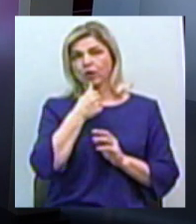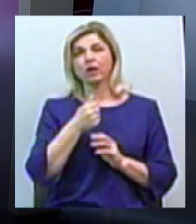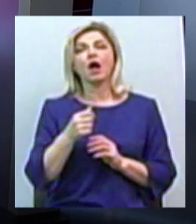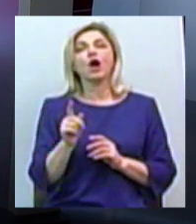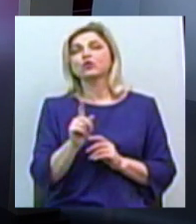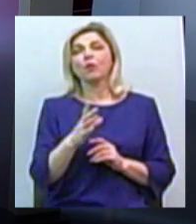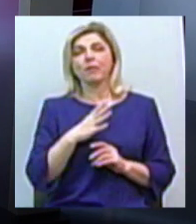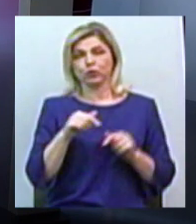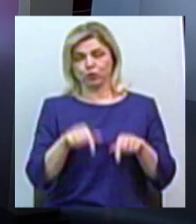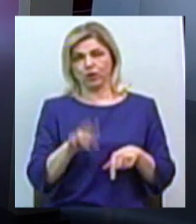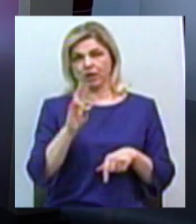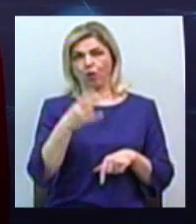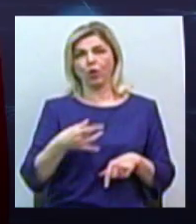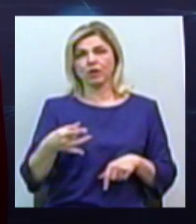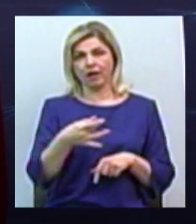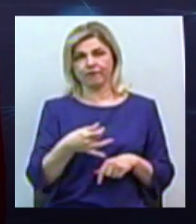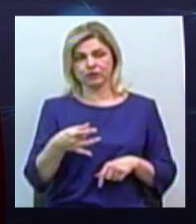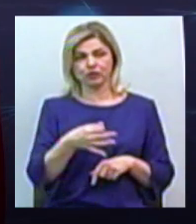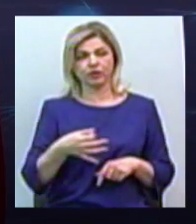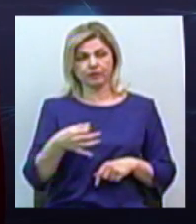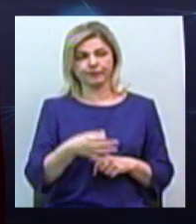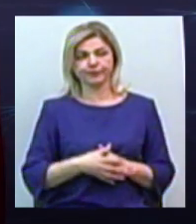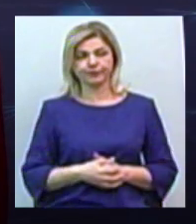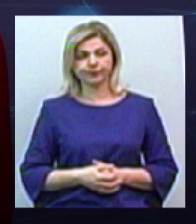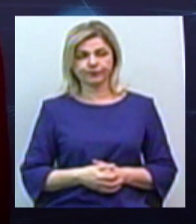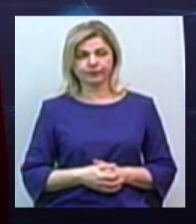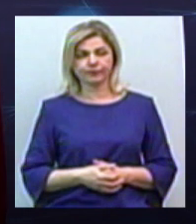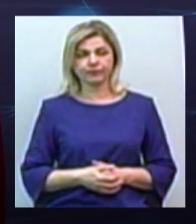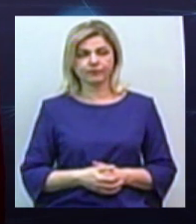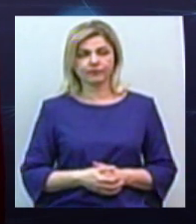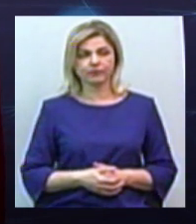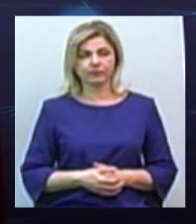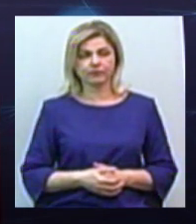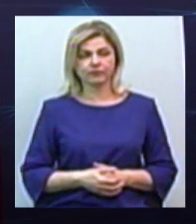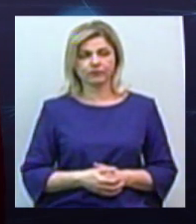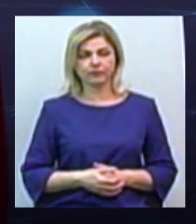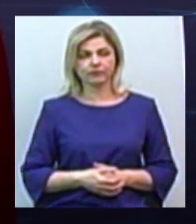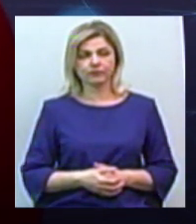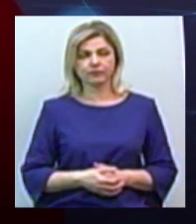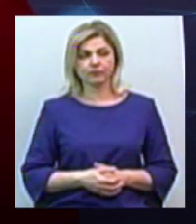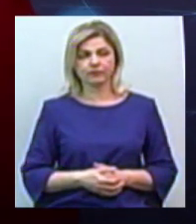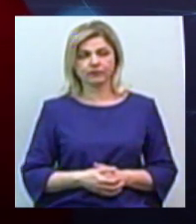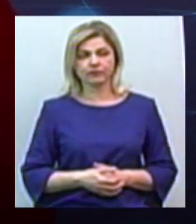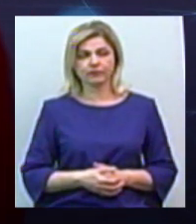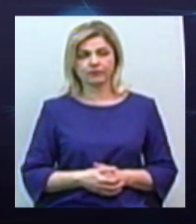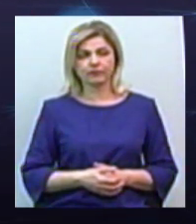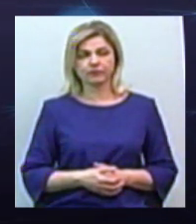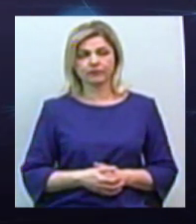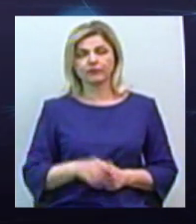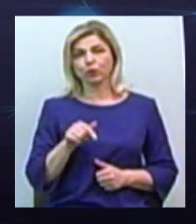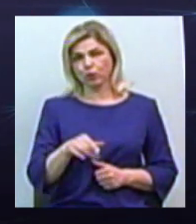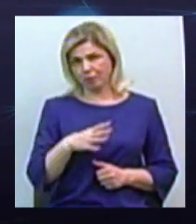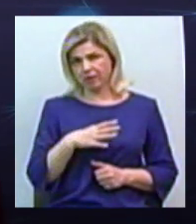відбувалося на Миколаївщині? Що стосується Миколаївщини, у нас відбувалася чергова зміна